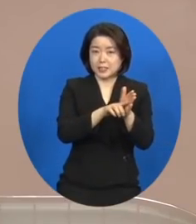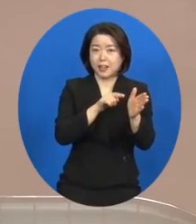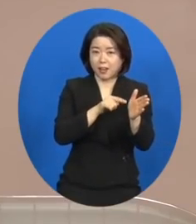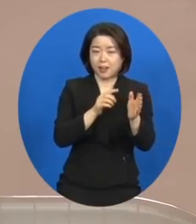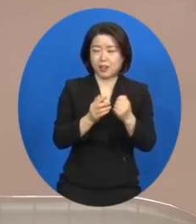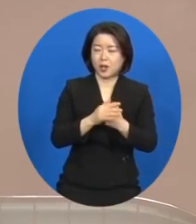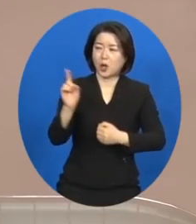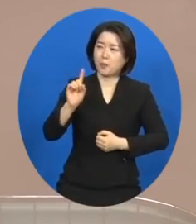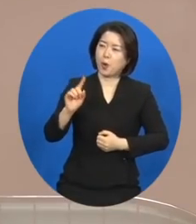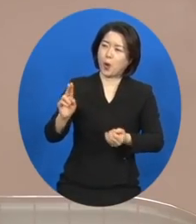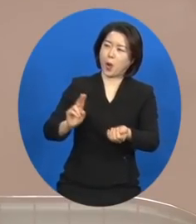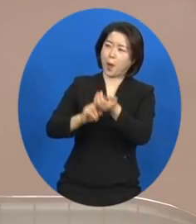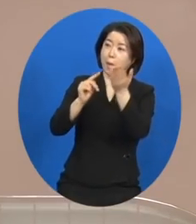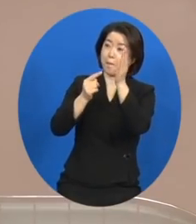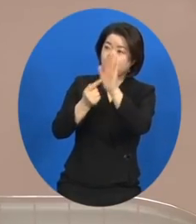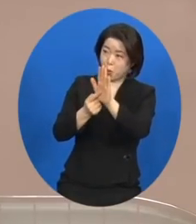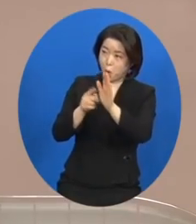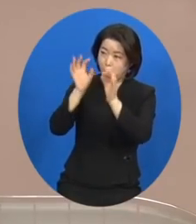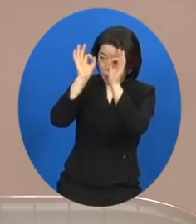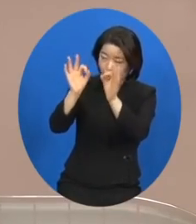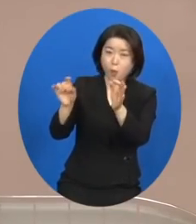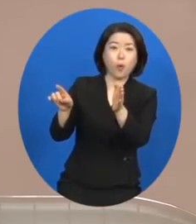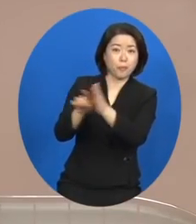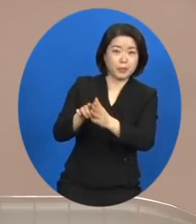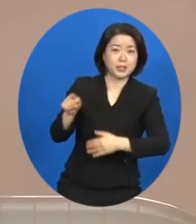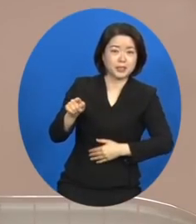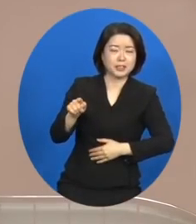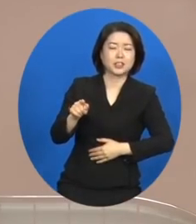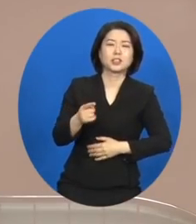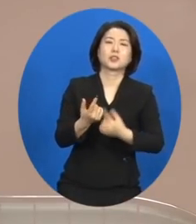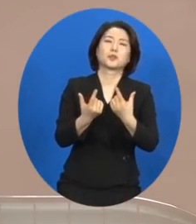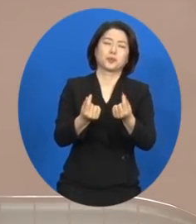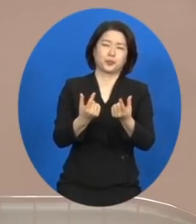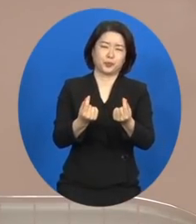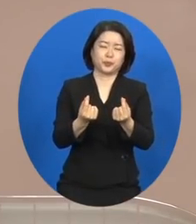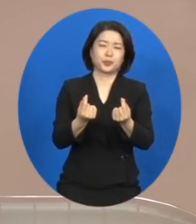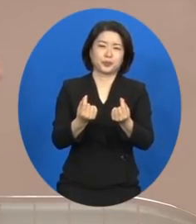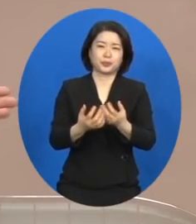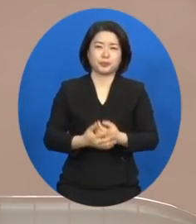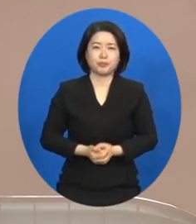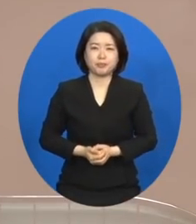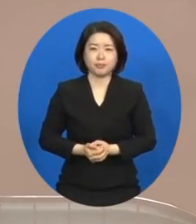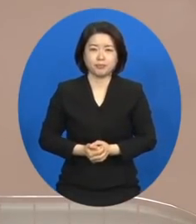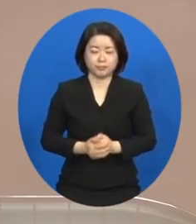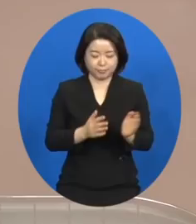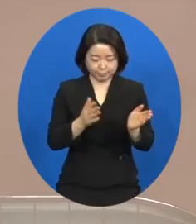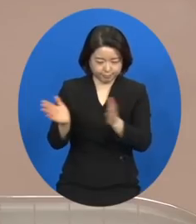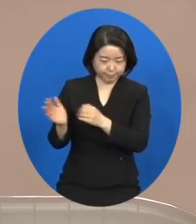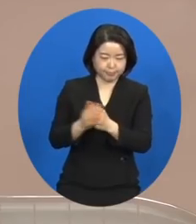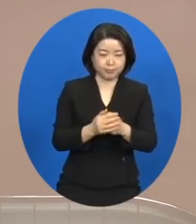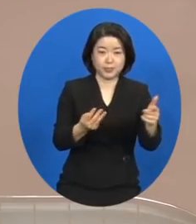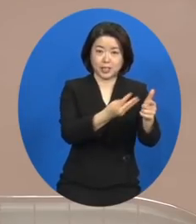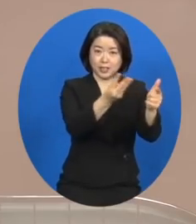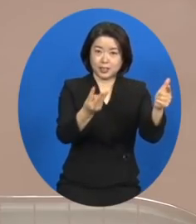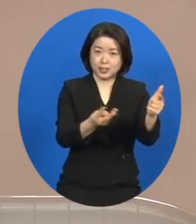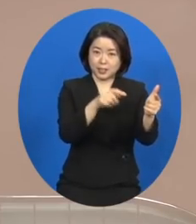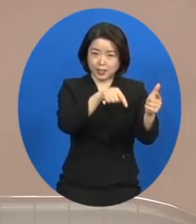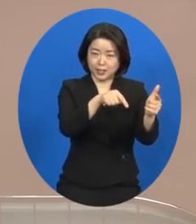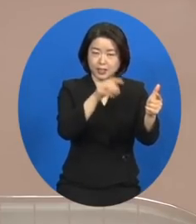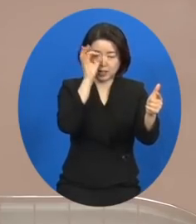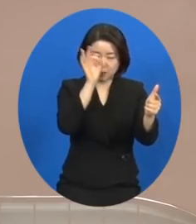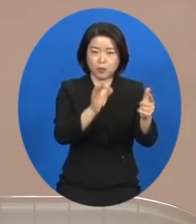뭔가 표적을 보고 믿는 신앙, 거기에 가까웠다는 것이죠. 다시 갈릴리로 돌아보면